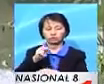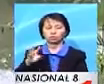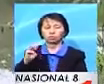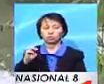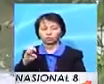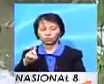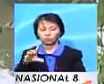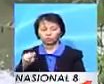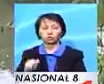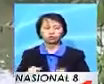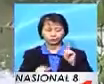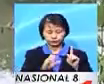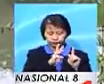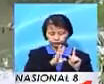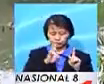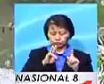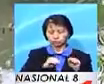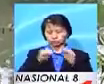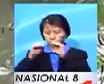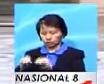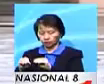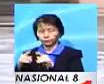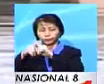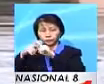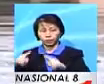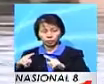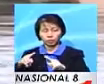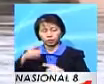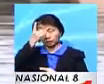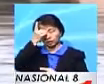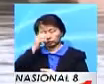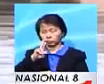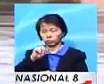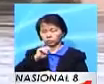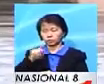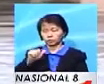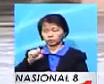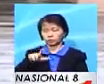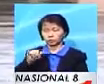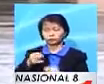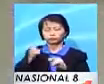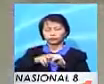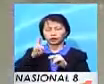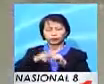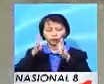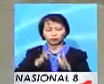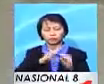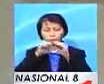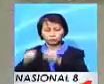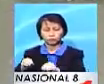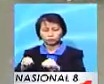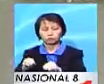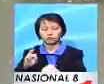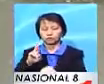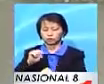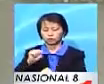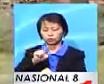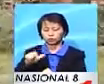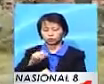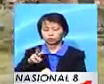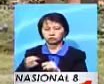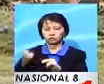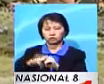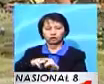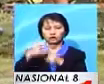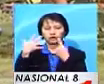manakala 167 lagi mangsa ditempatkan di Dewan Seberguna Datuk Razali. Pertambahan mangsa berlaku di Dewan Seberguna Datuk Razali iaitu